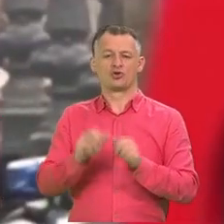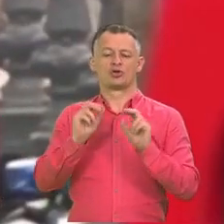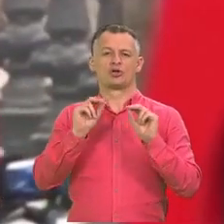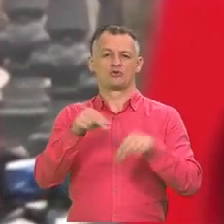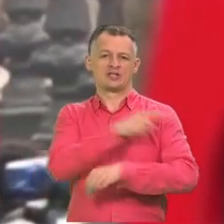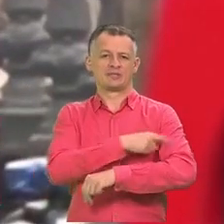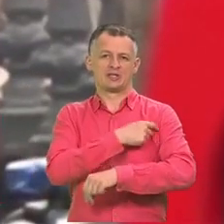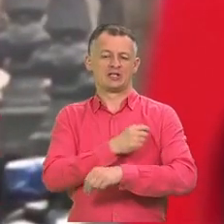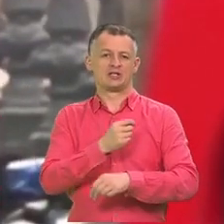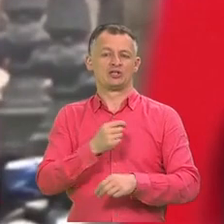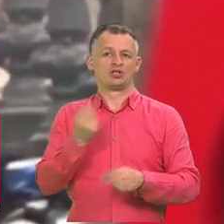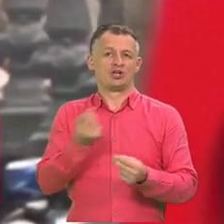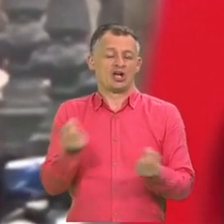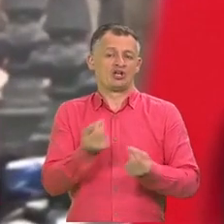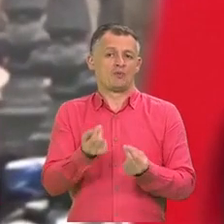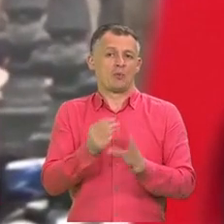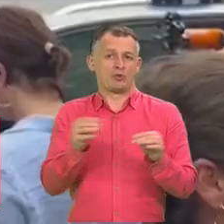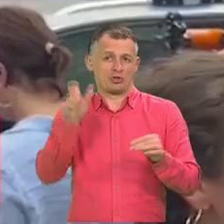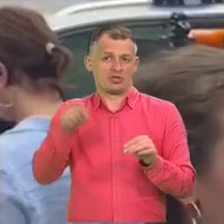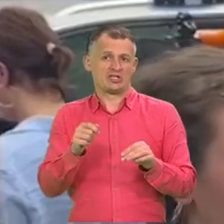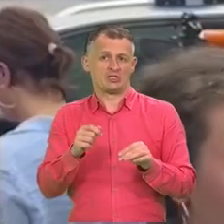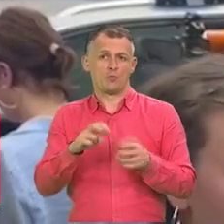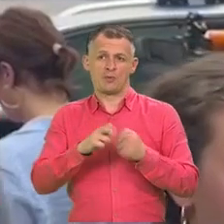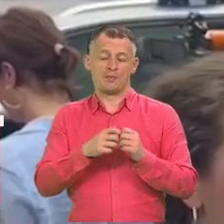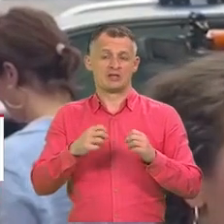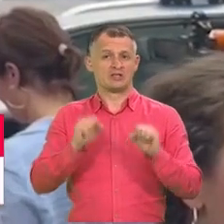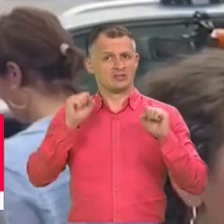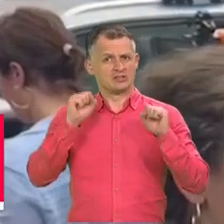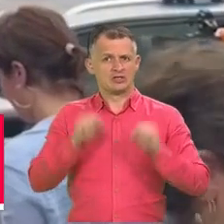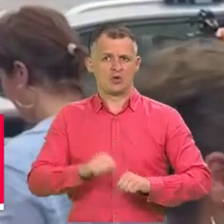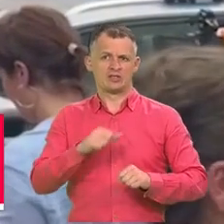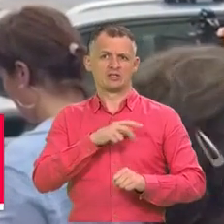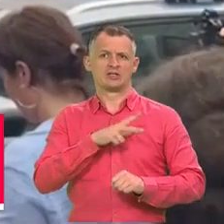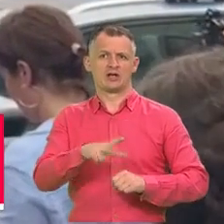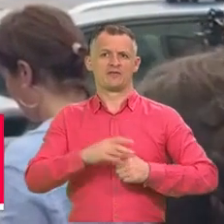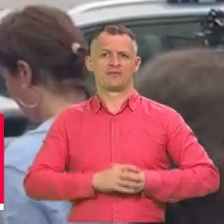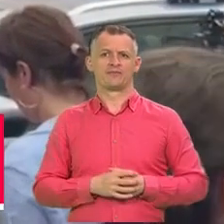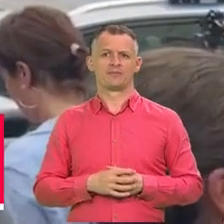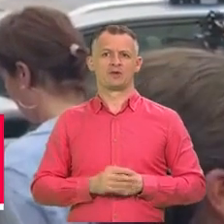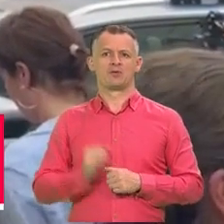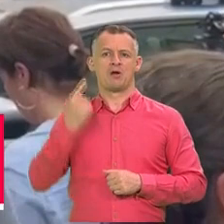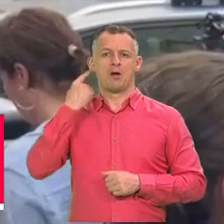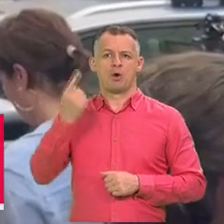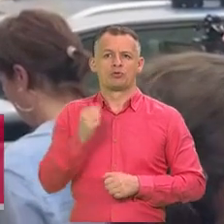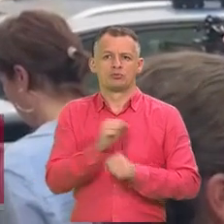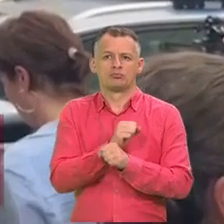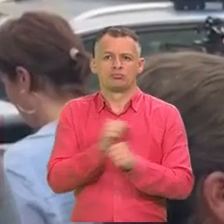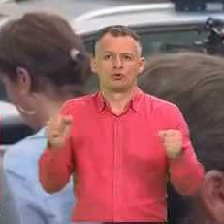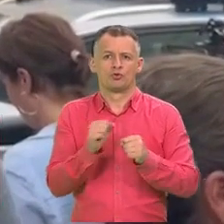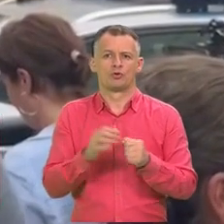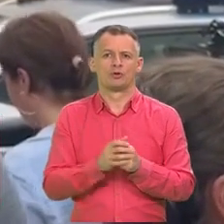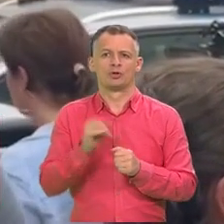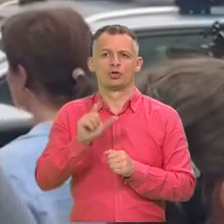sunt în stare critică, prezint arsuri severe. D'un coup, j'ai entendu un bruit énorme. Je me suis retourné vers le lieu du bruit. Et là, j'ai vu une boule de